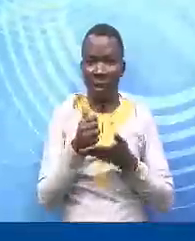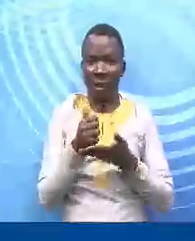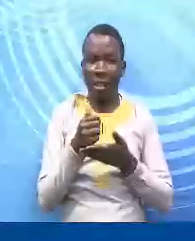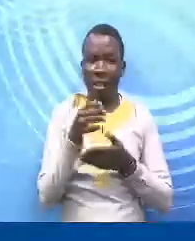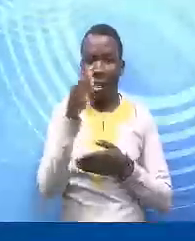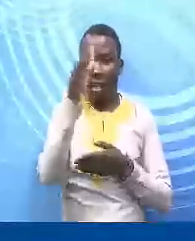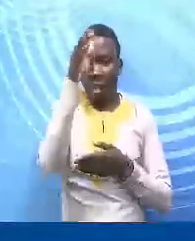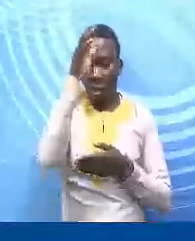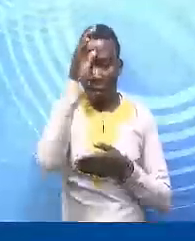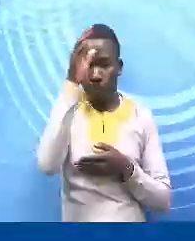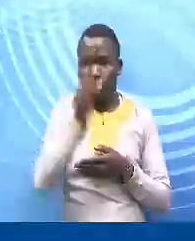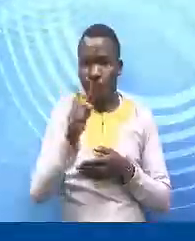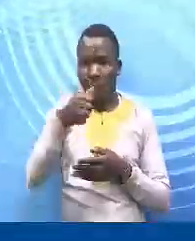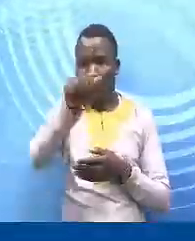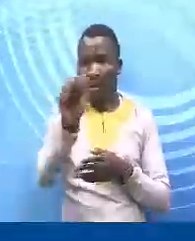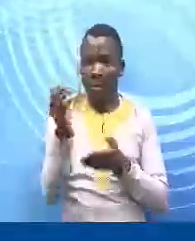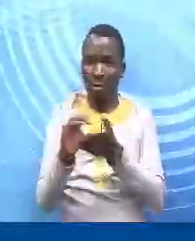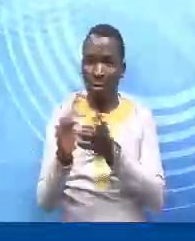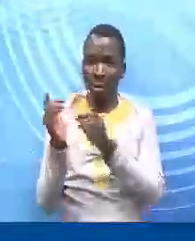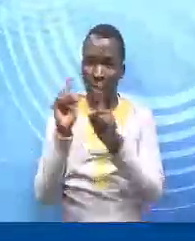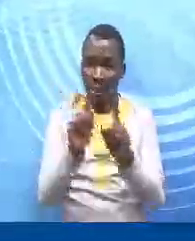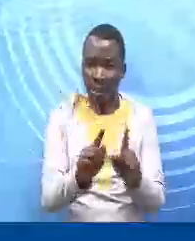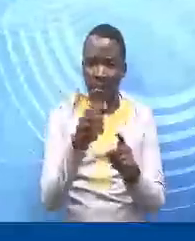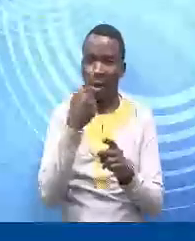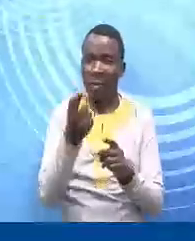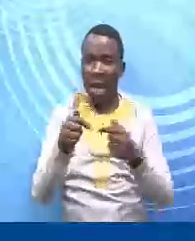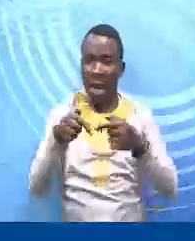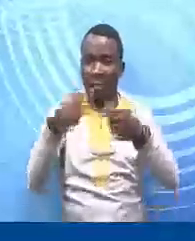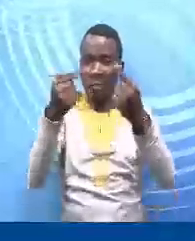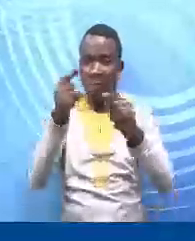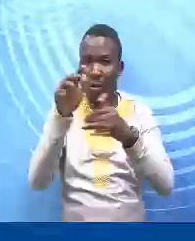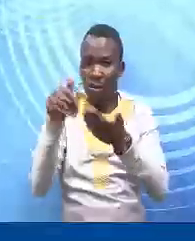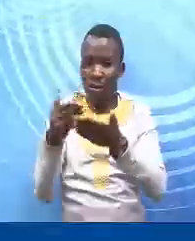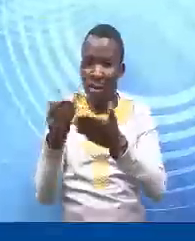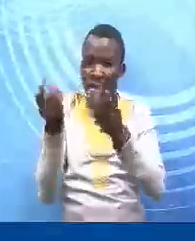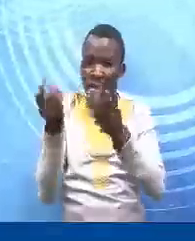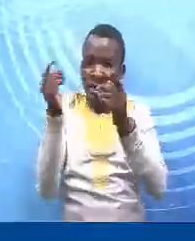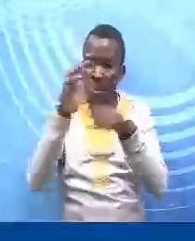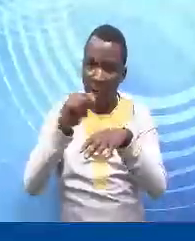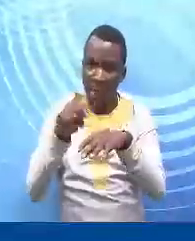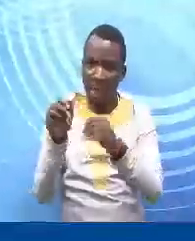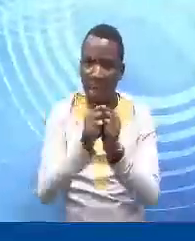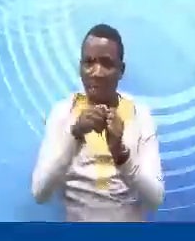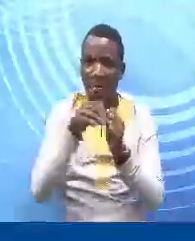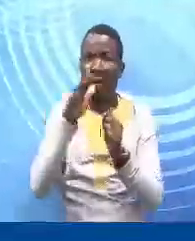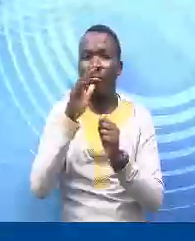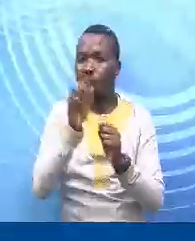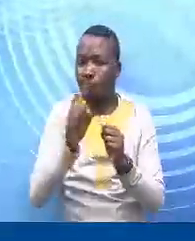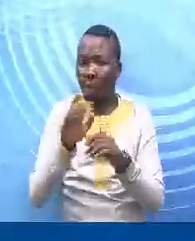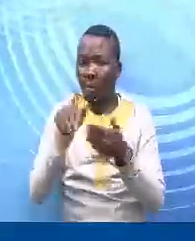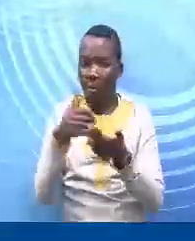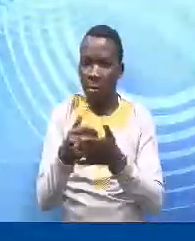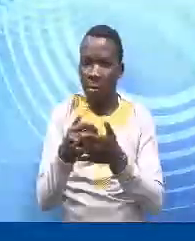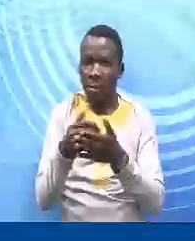umukecuru yagiye iwabo akaza noneho bakavuga ibyo bapfa bakamuzana akaza n'umusaza mukabunga mukumva ibyo bapfa mukariho